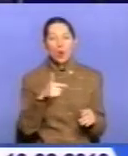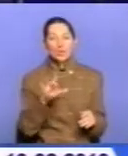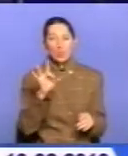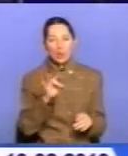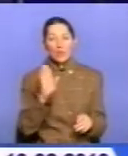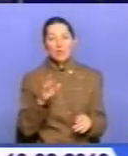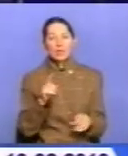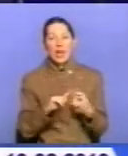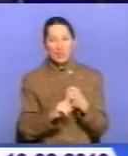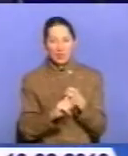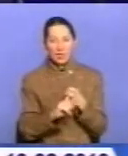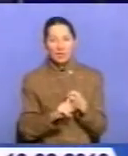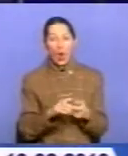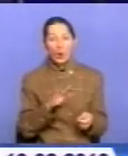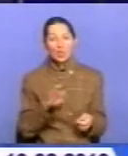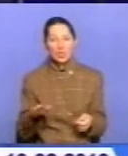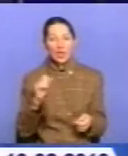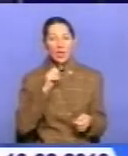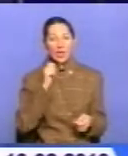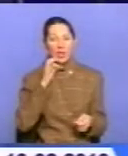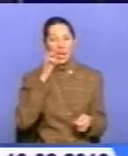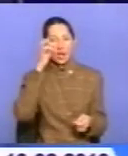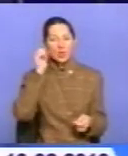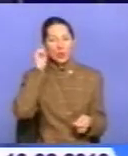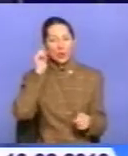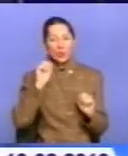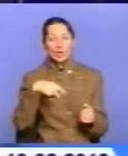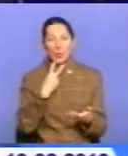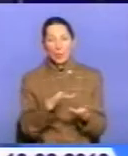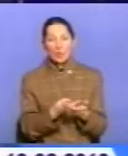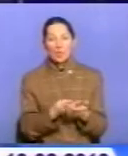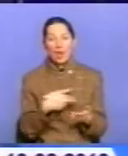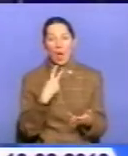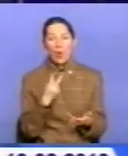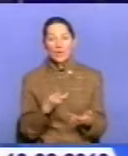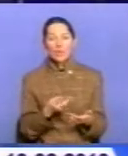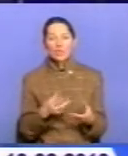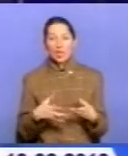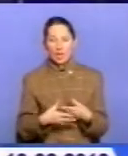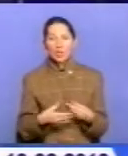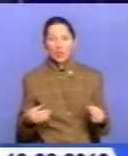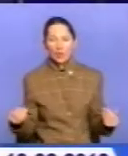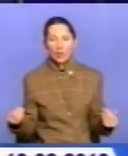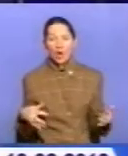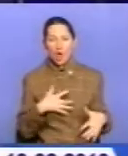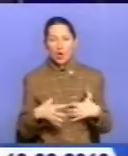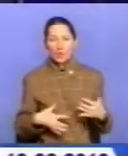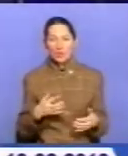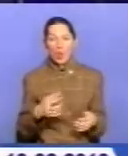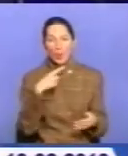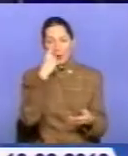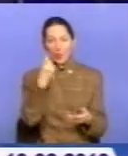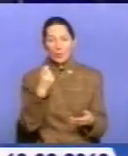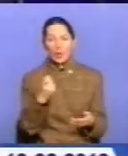респіраторна вірусна інфекція у дітей раннього віку може проявлятися у вигляді кишкового розладу. Про це повідомляє Департамент